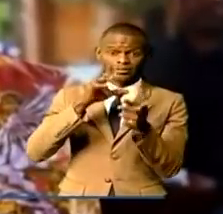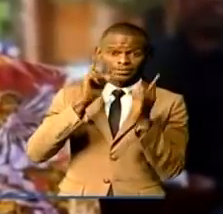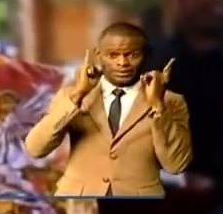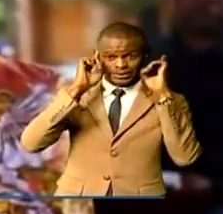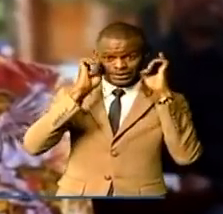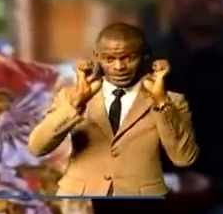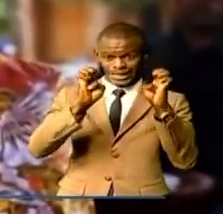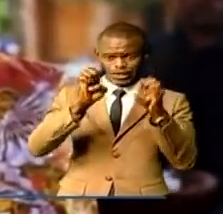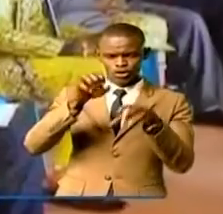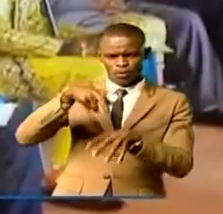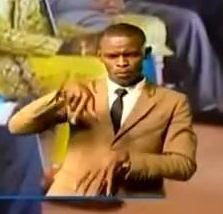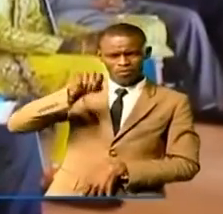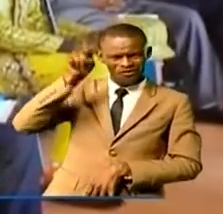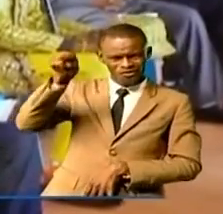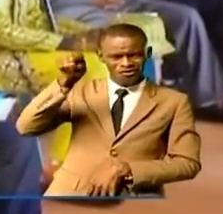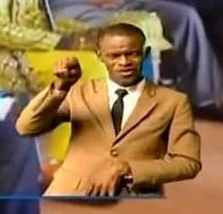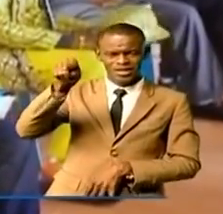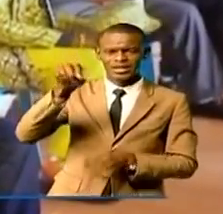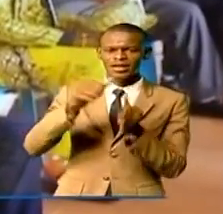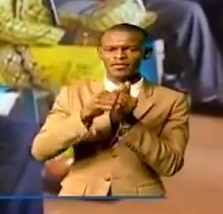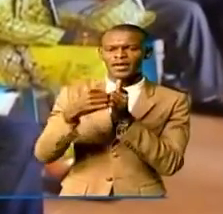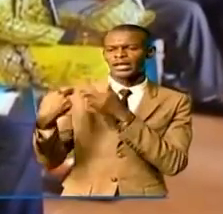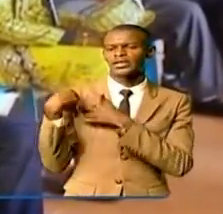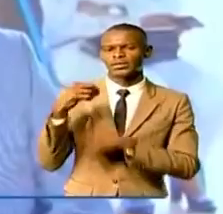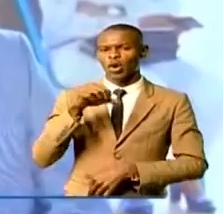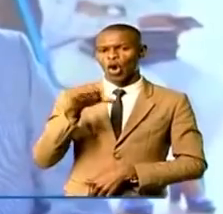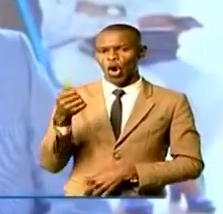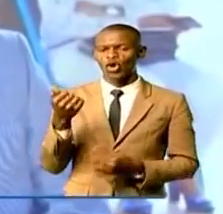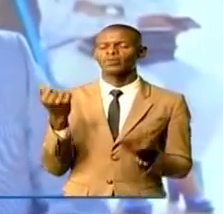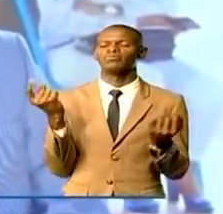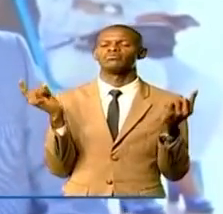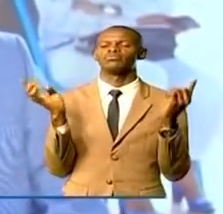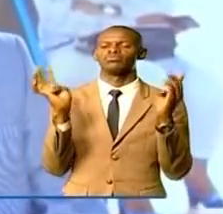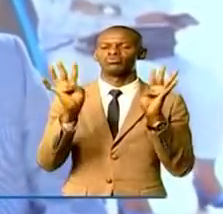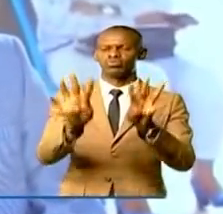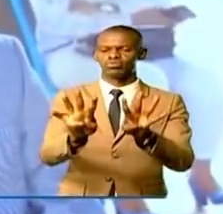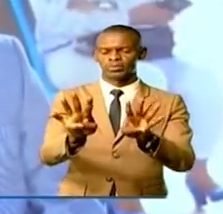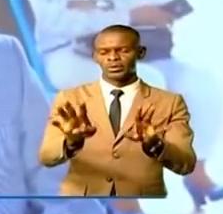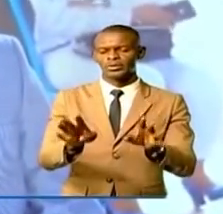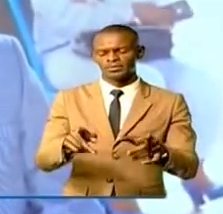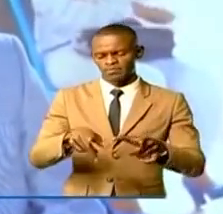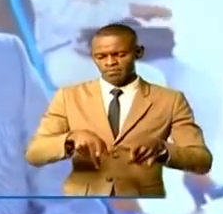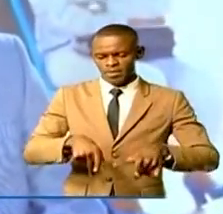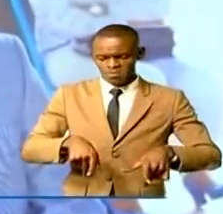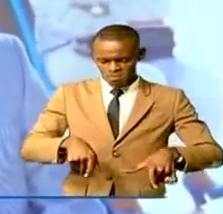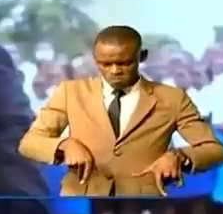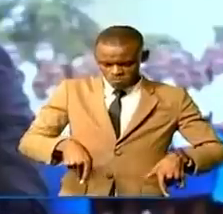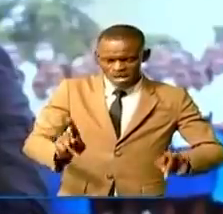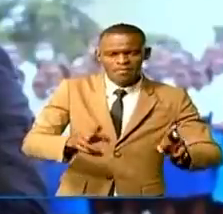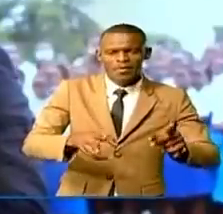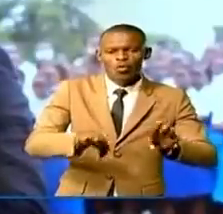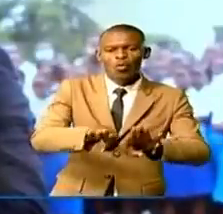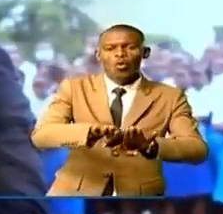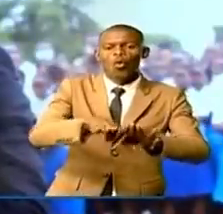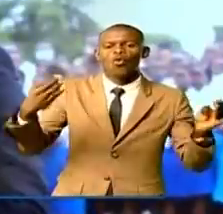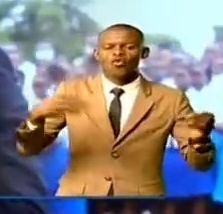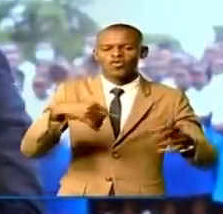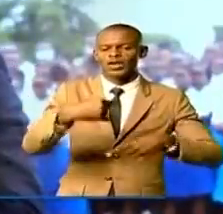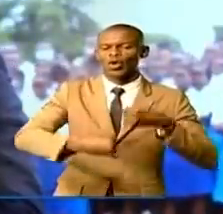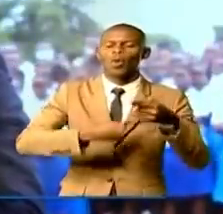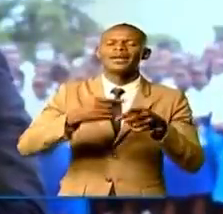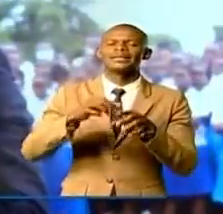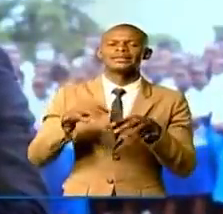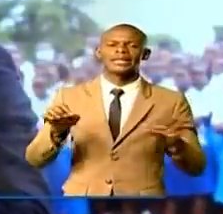des autorités de l'EPST Sud-Ubangi 1, dont le proviseur de Kabassé de Tchibébé et l'IPP Émile Kimpoupou Moukine. Dans